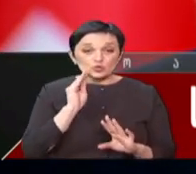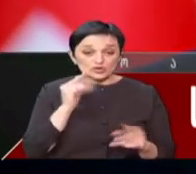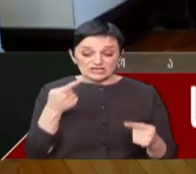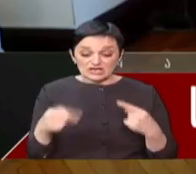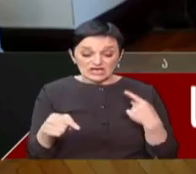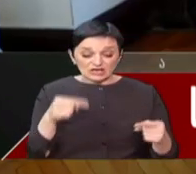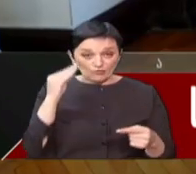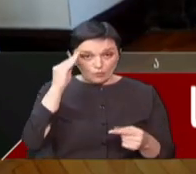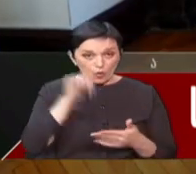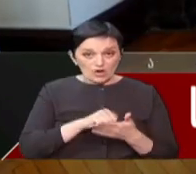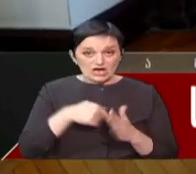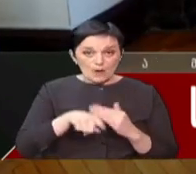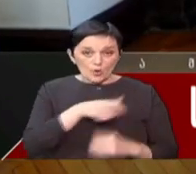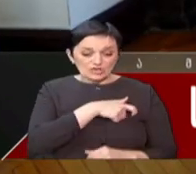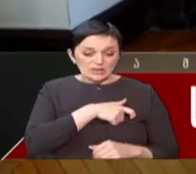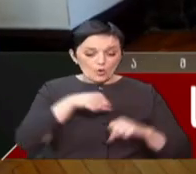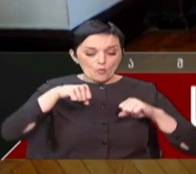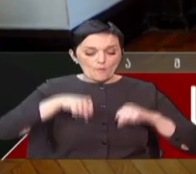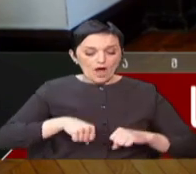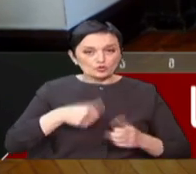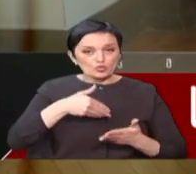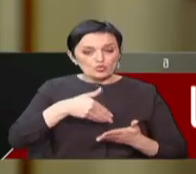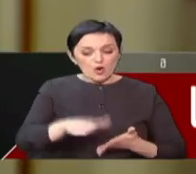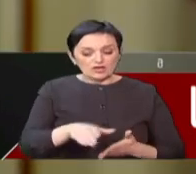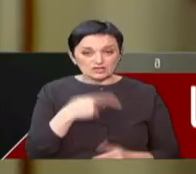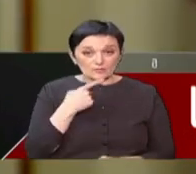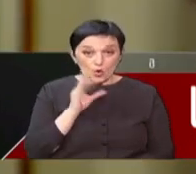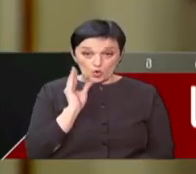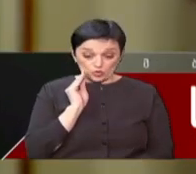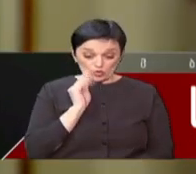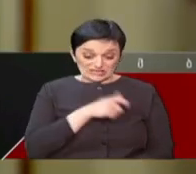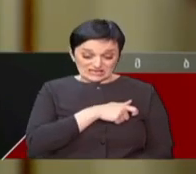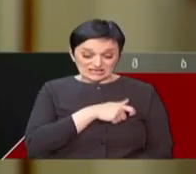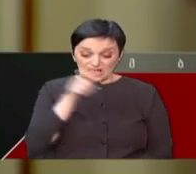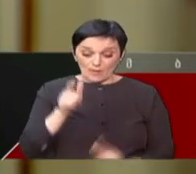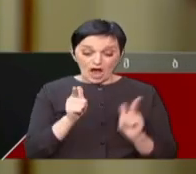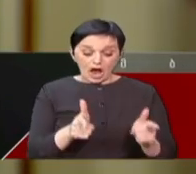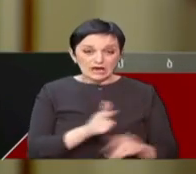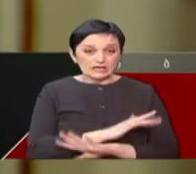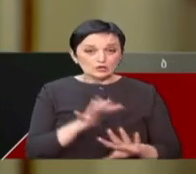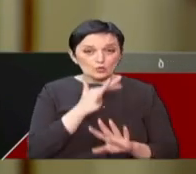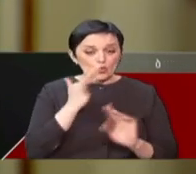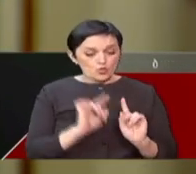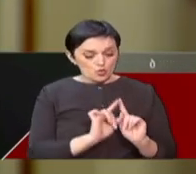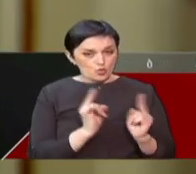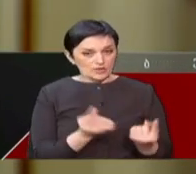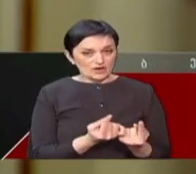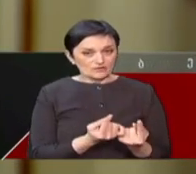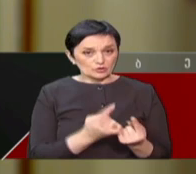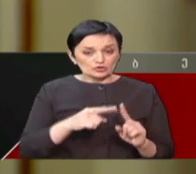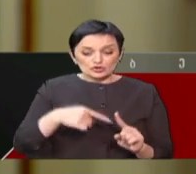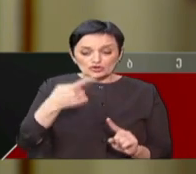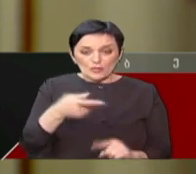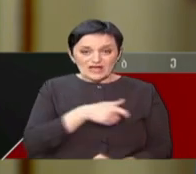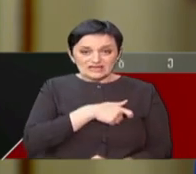განსხვავებული პოზიციების გამო დეპუტატებს მანდატზე უარის თქმა უწევთ. როდესაც დეპუტატი არ ეთანხმება უმრავლესობას, შემდეგ